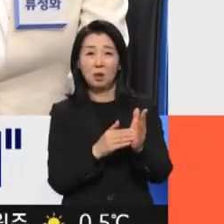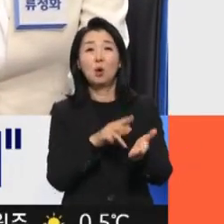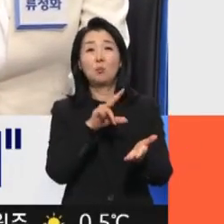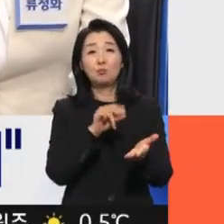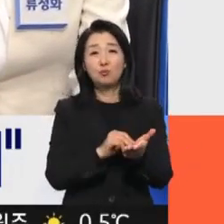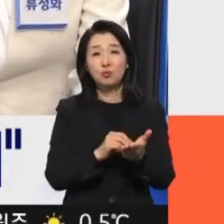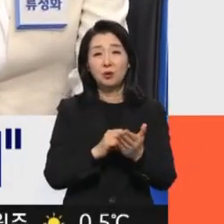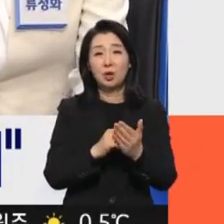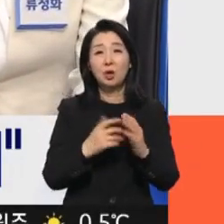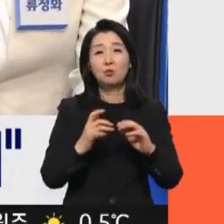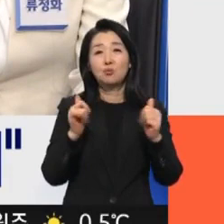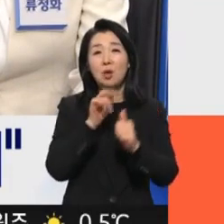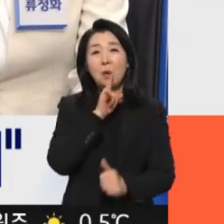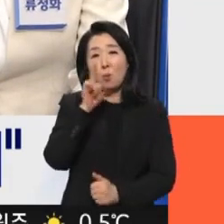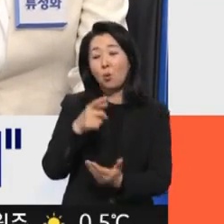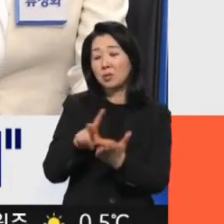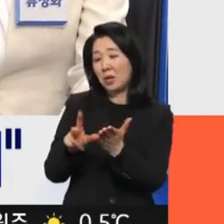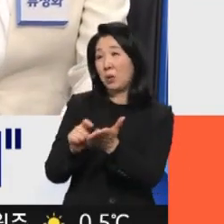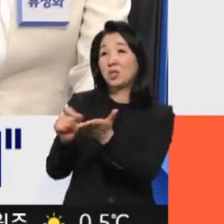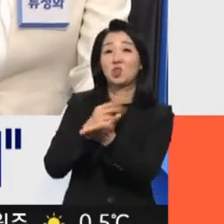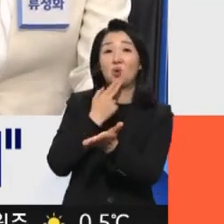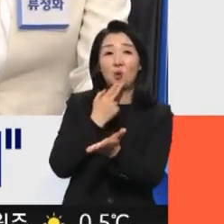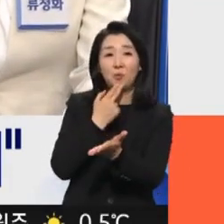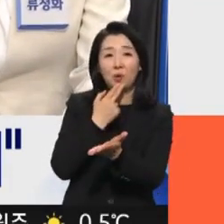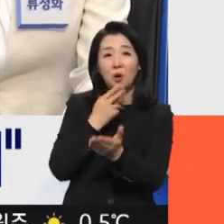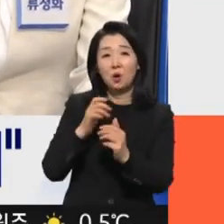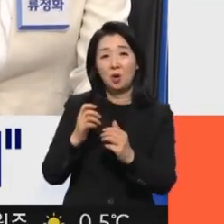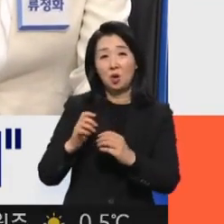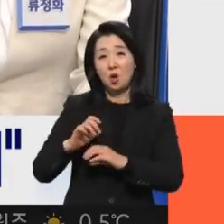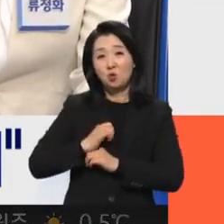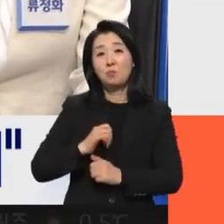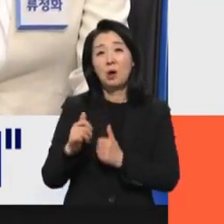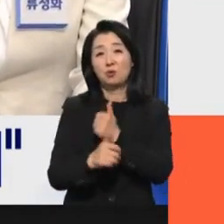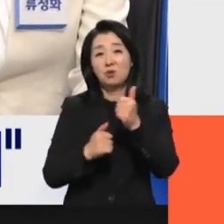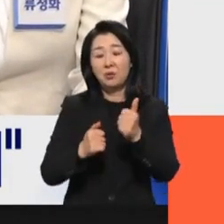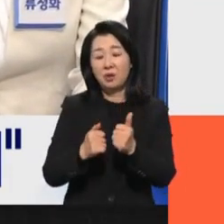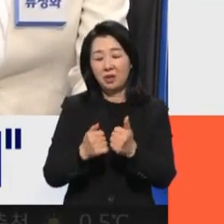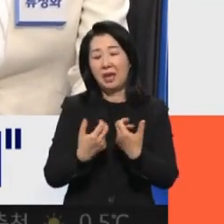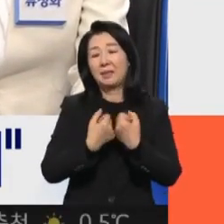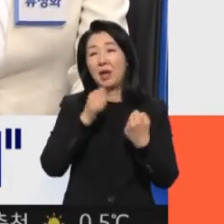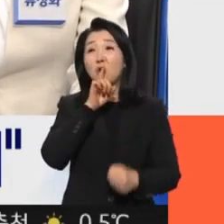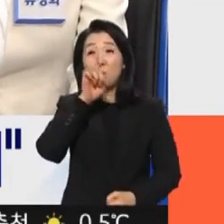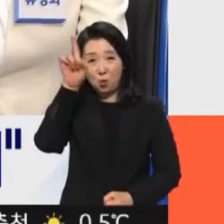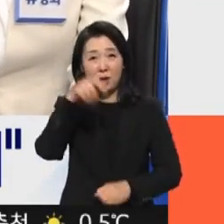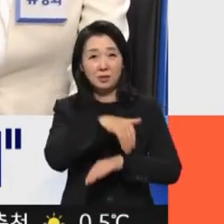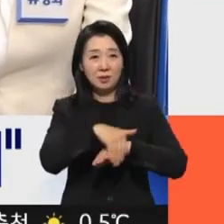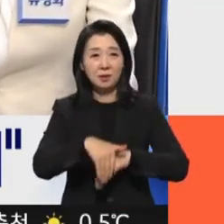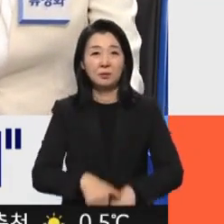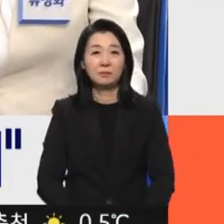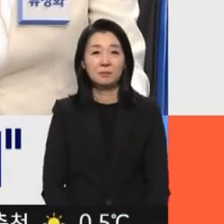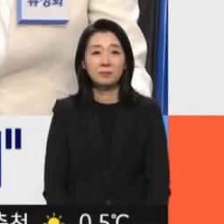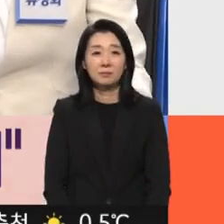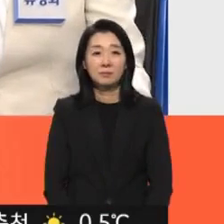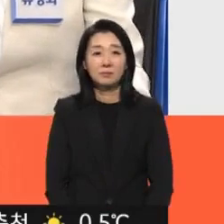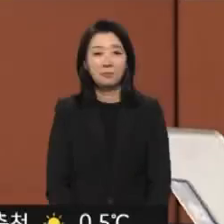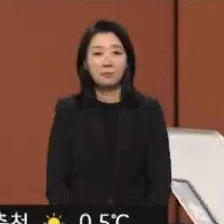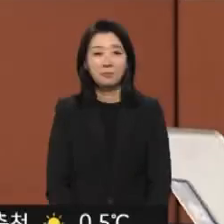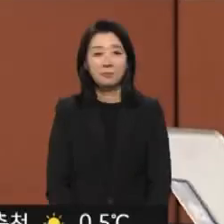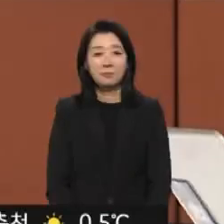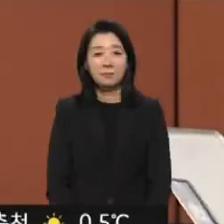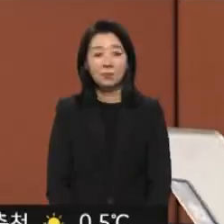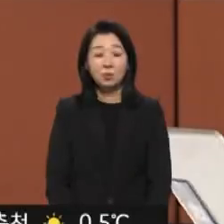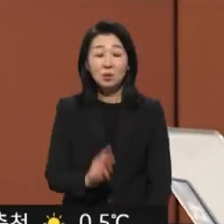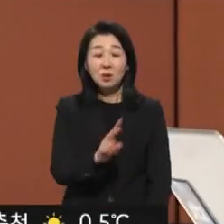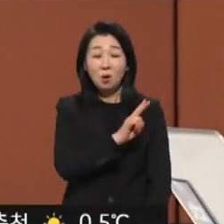보고 자료에도 기록하지 않았다면서 국방위원들에게 별도로 보고를 하겠다 이런 취지로 설명을 했습니다. 네, 오늘